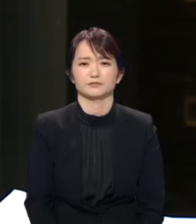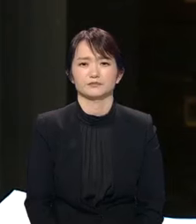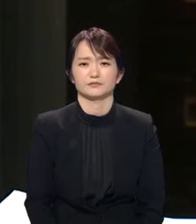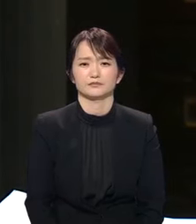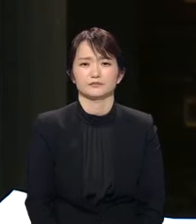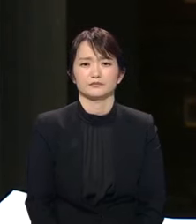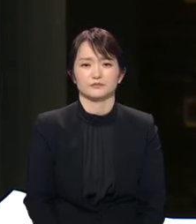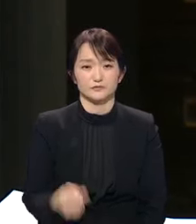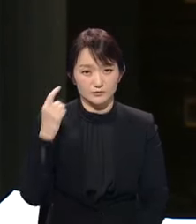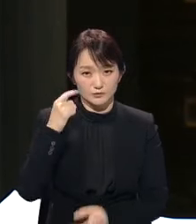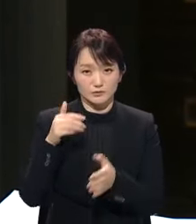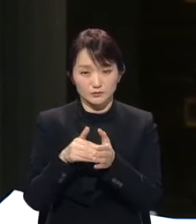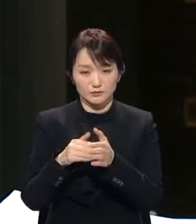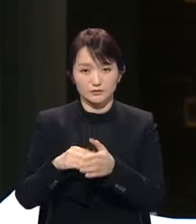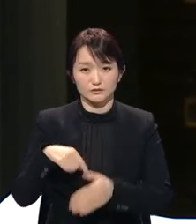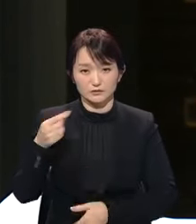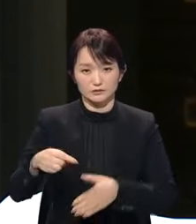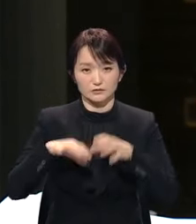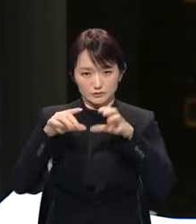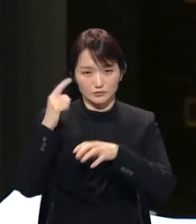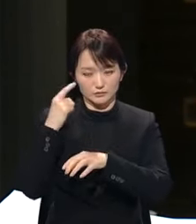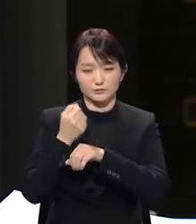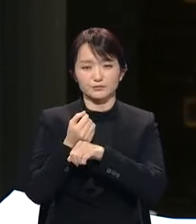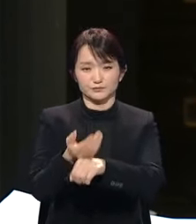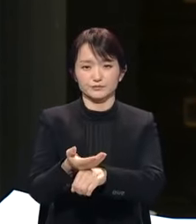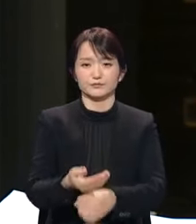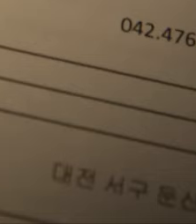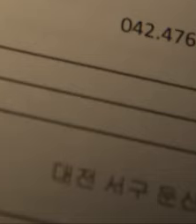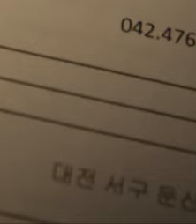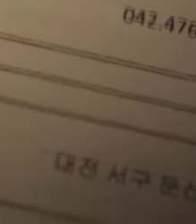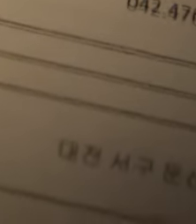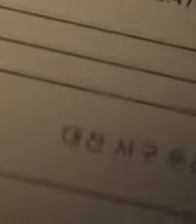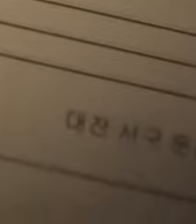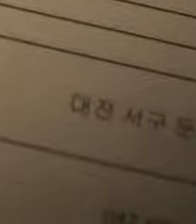이렇게 정리하고요. 글로벌 픽 이어갑니다.